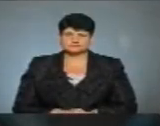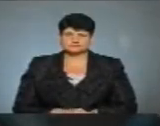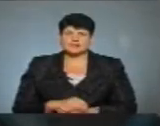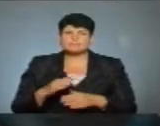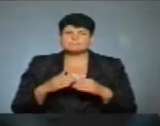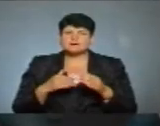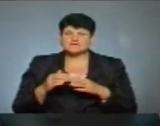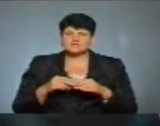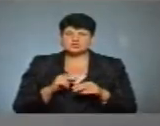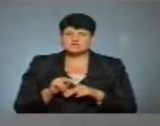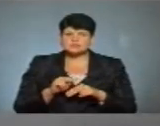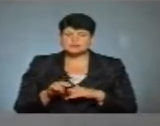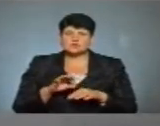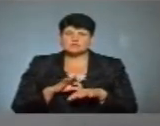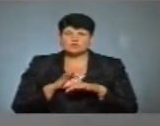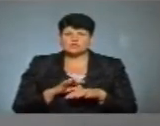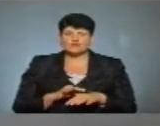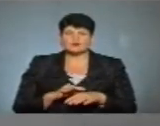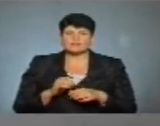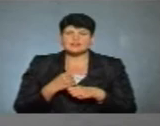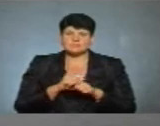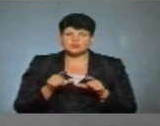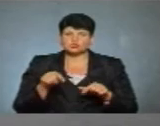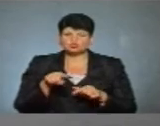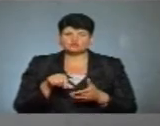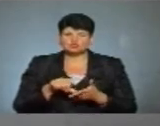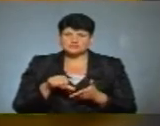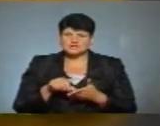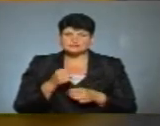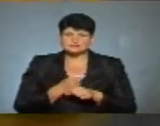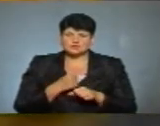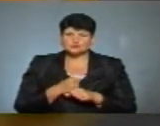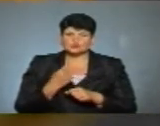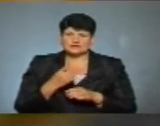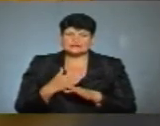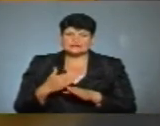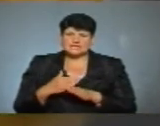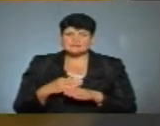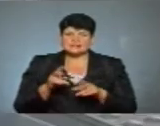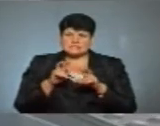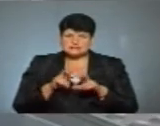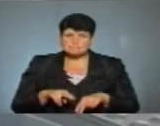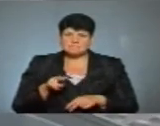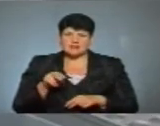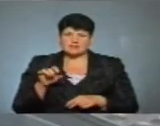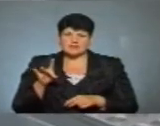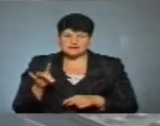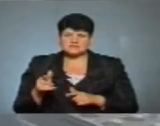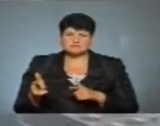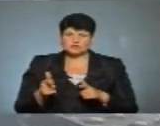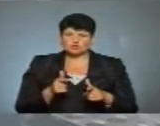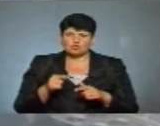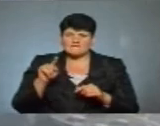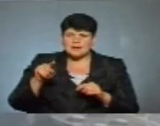Практичні заняття проводять у вірусологічній лабораторії. Тут учасники тренінгу відпрацьовують один із етапів тестування методом ПЛР – це підготовка масків